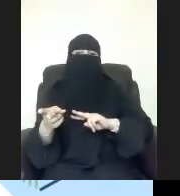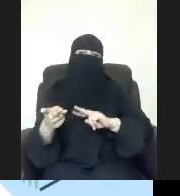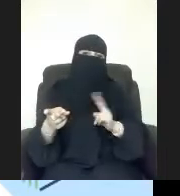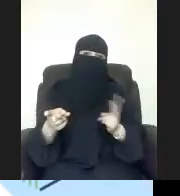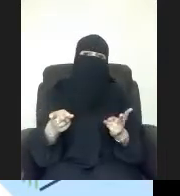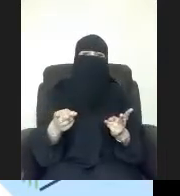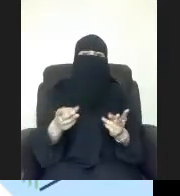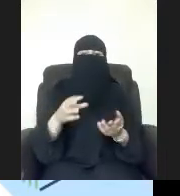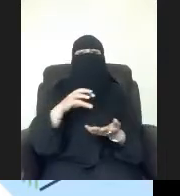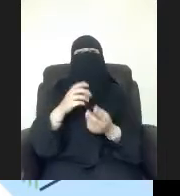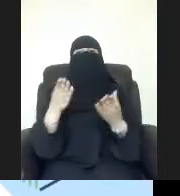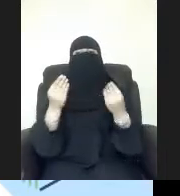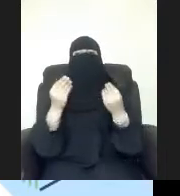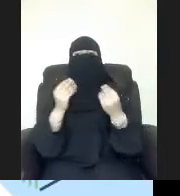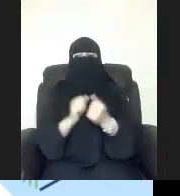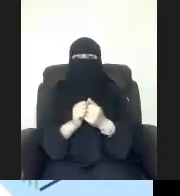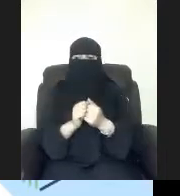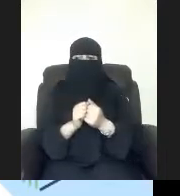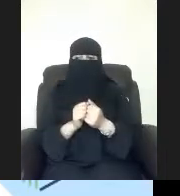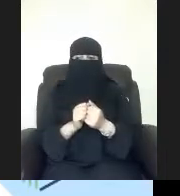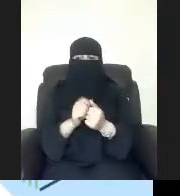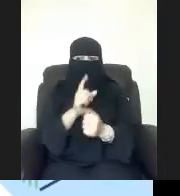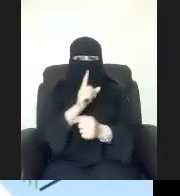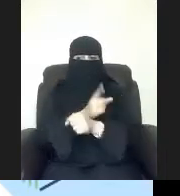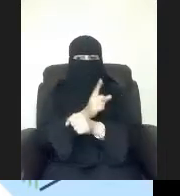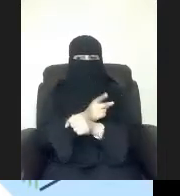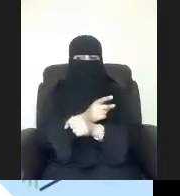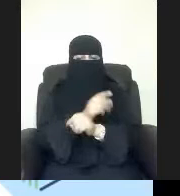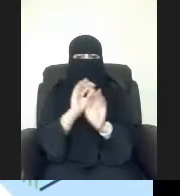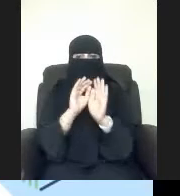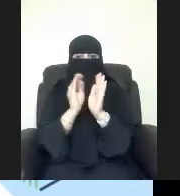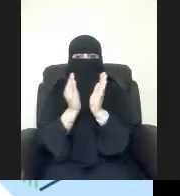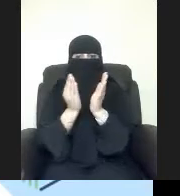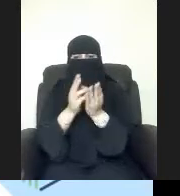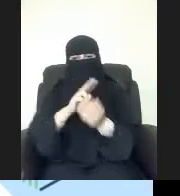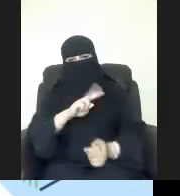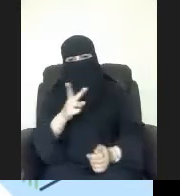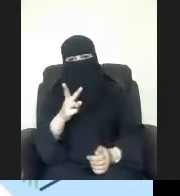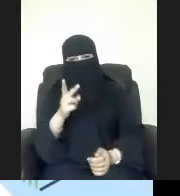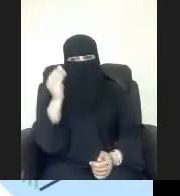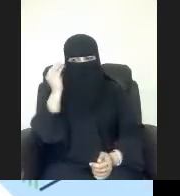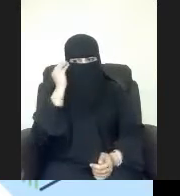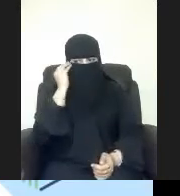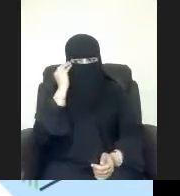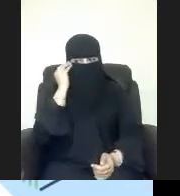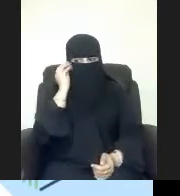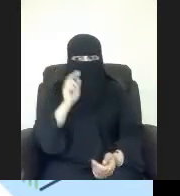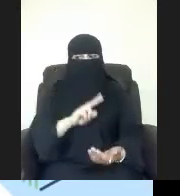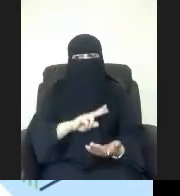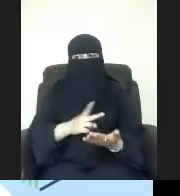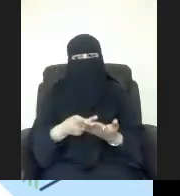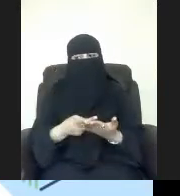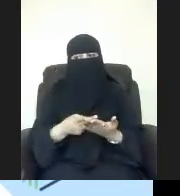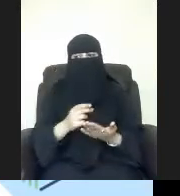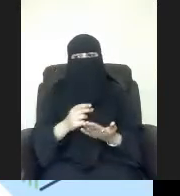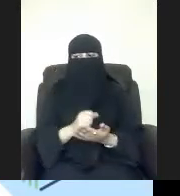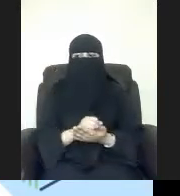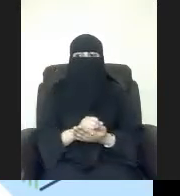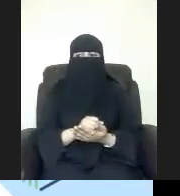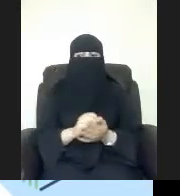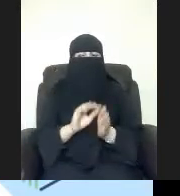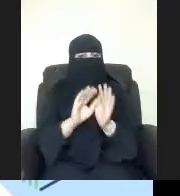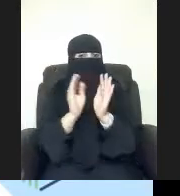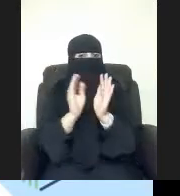المعلم في بناء تعلم مدمج باستخدام الفصول المقلوبة، بناء الفصل المقلوب وتجهيزه، تأكد من ملائمة التصميم، تشكيل